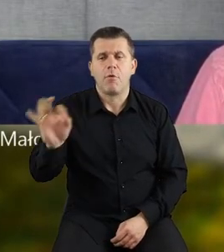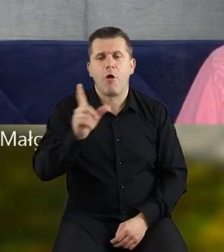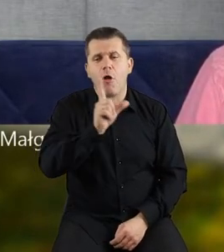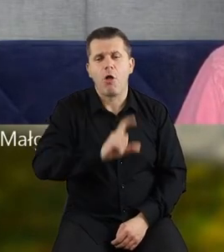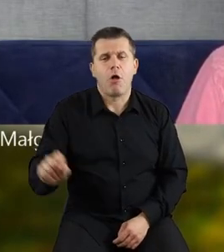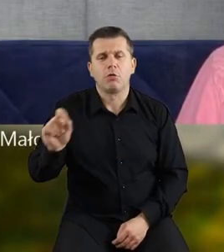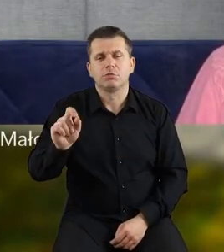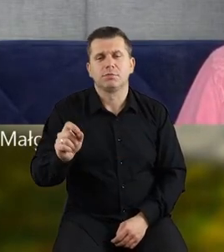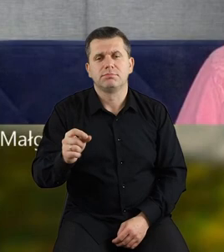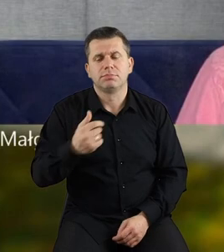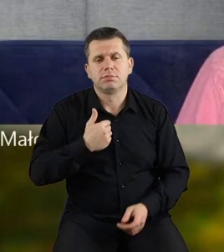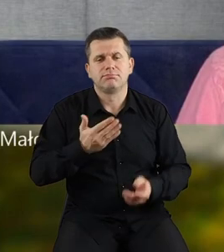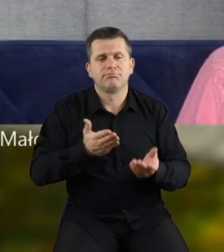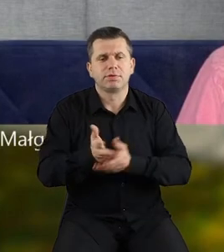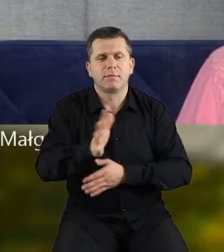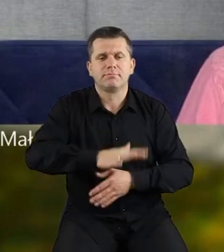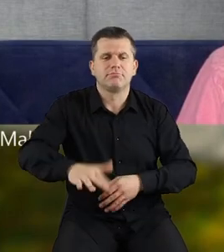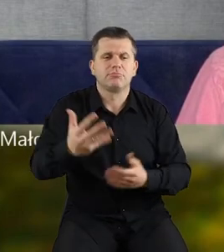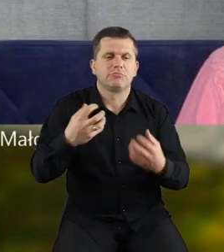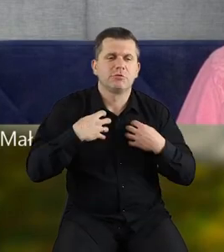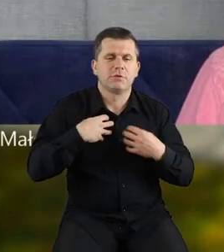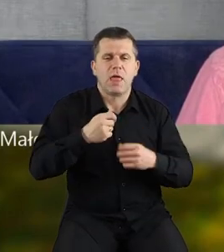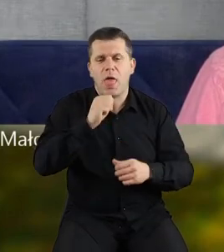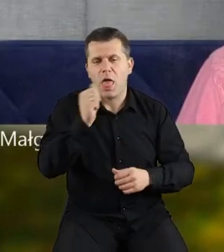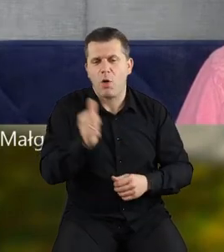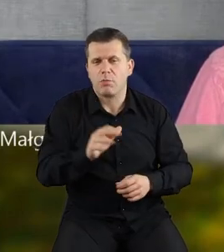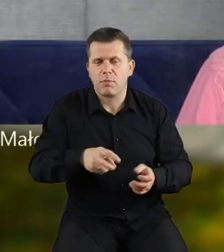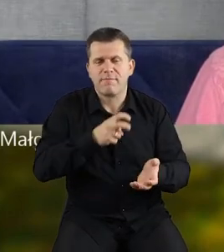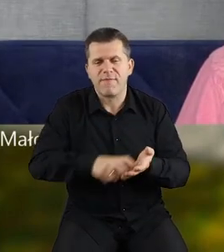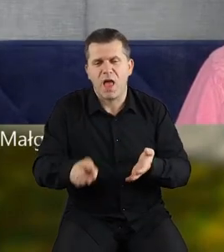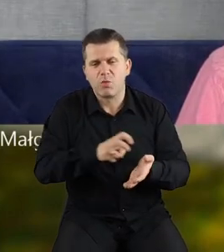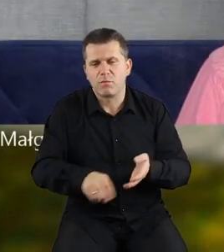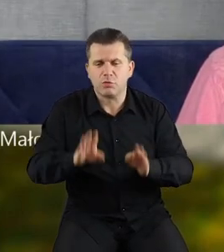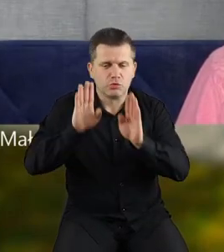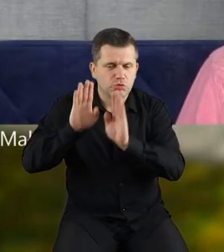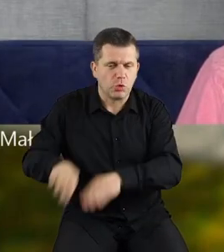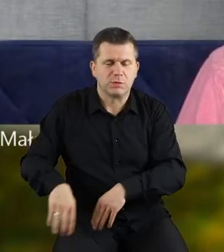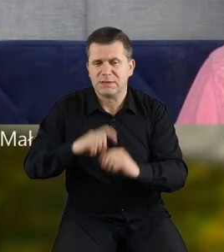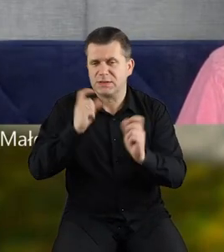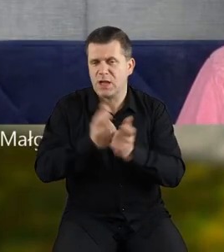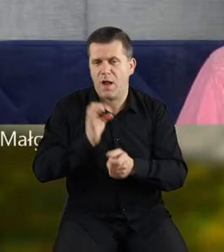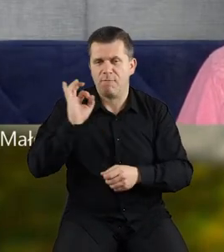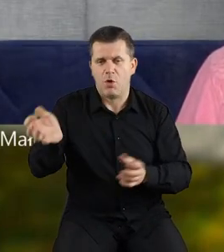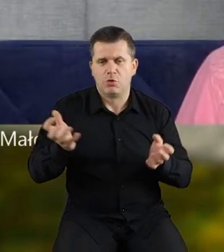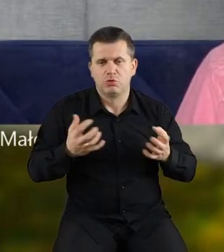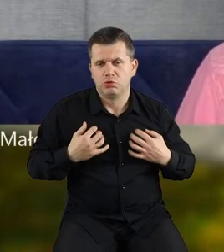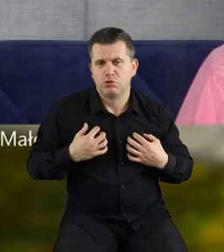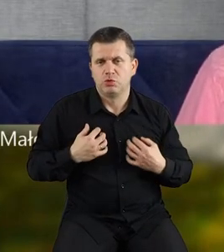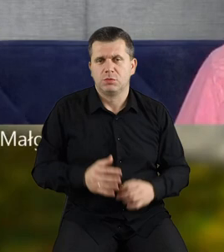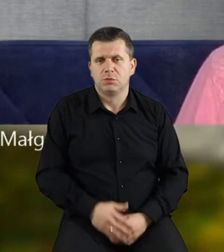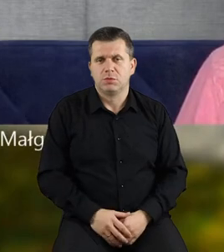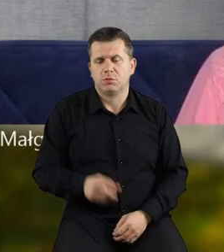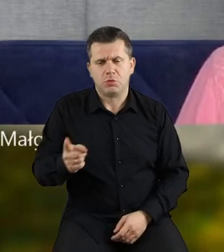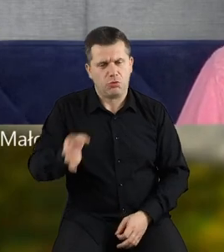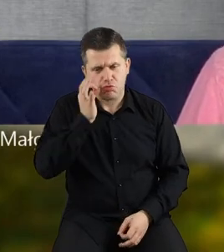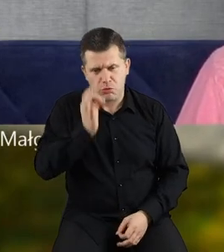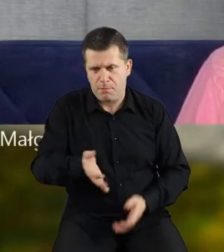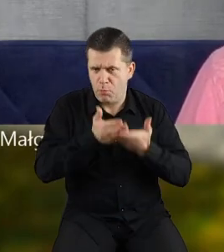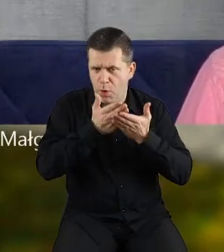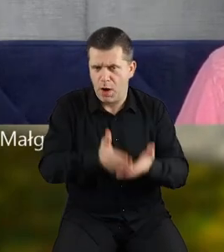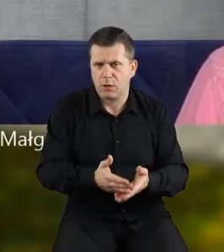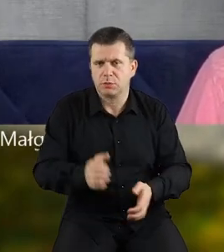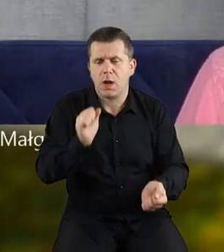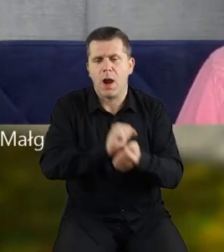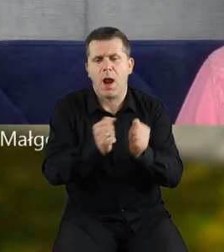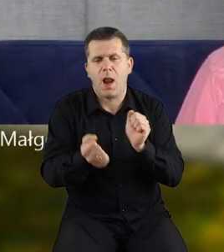koleje losu rzuciły gdzieś przez Europę, musiały pokonać wędrówkę, zostawiły całe swoje życie. I sobie z tym